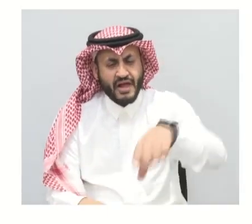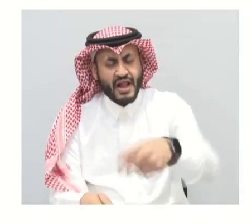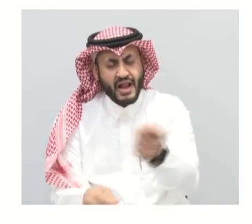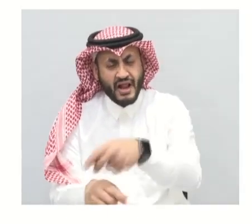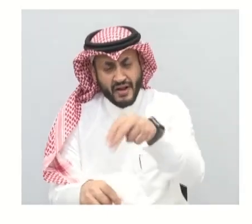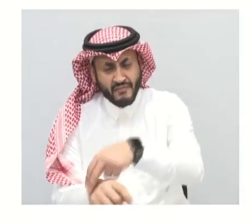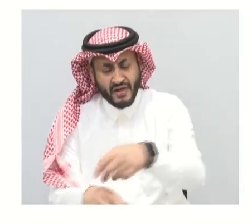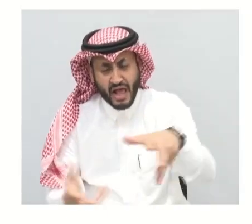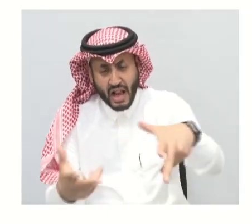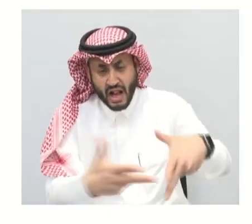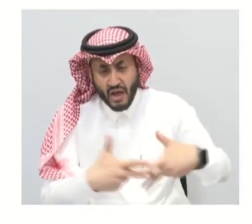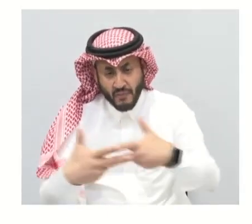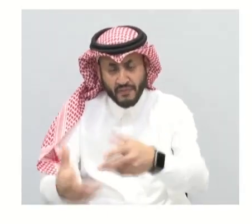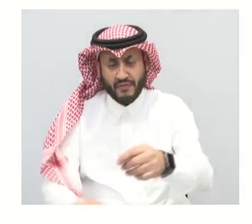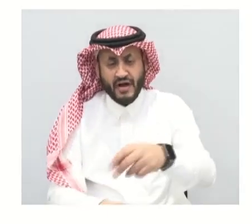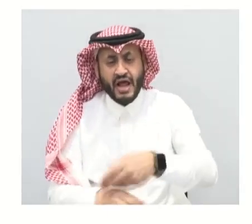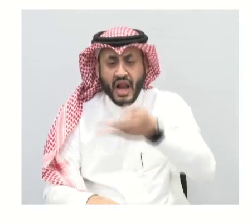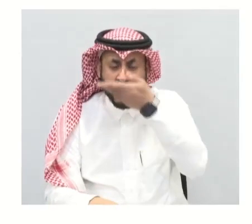الهواء الى الماء